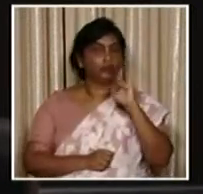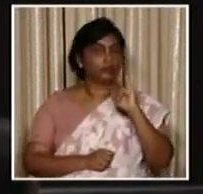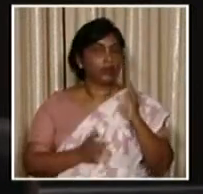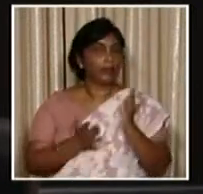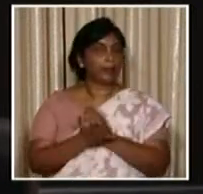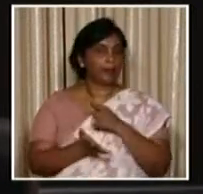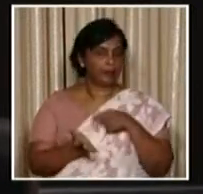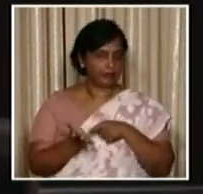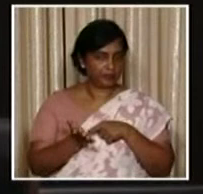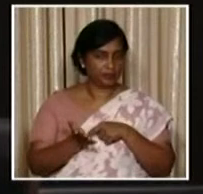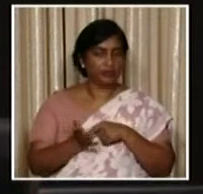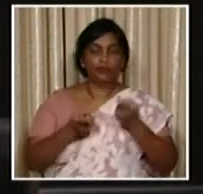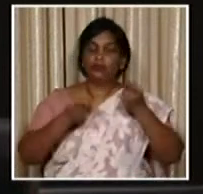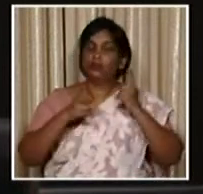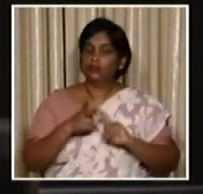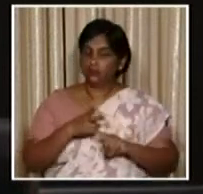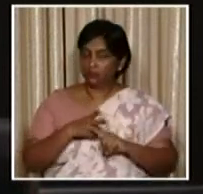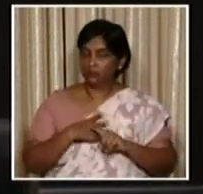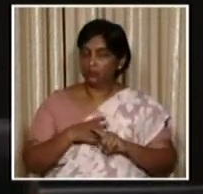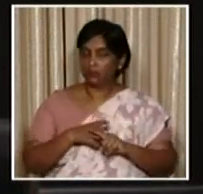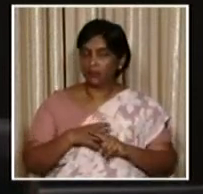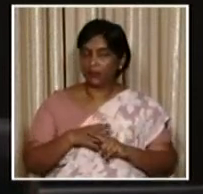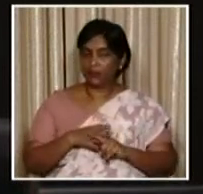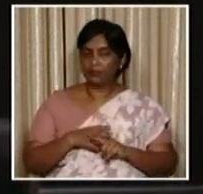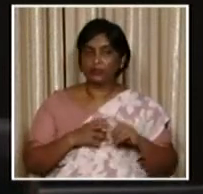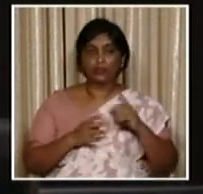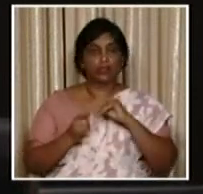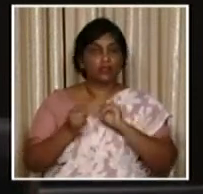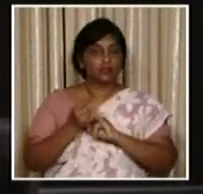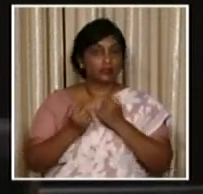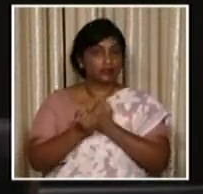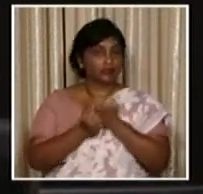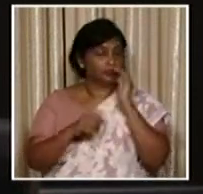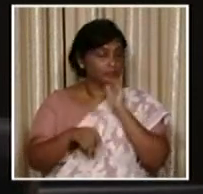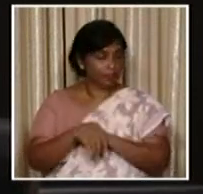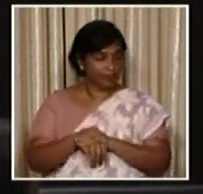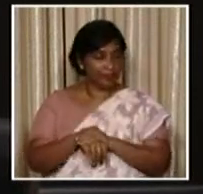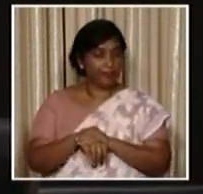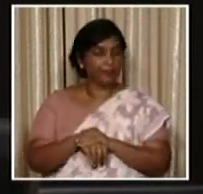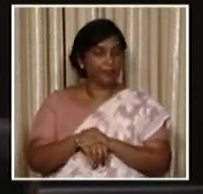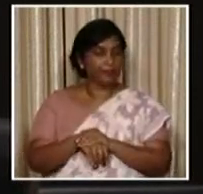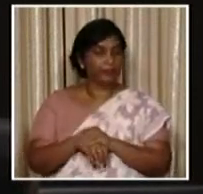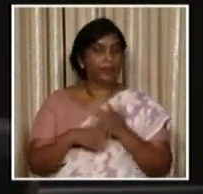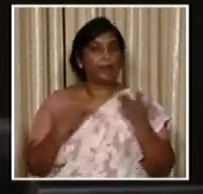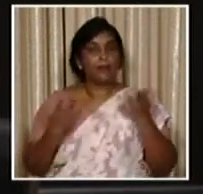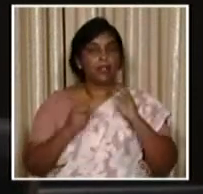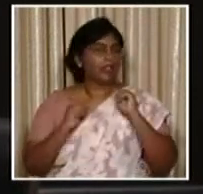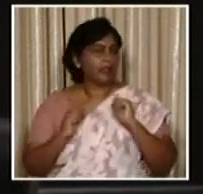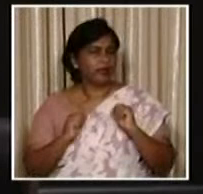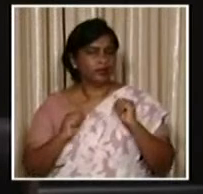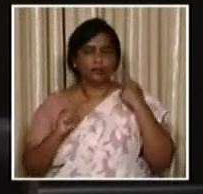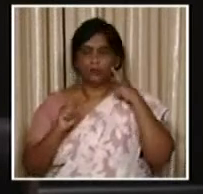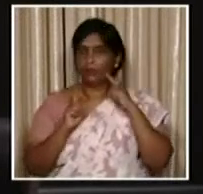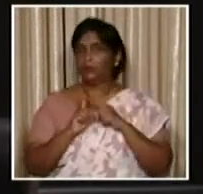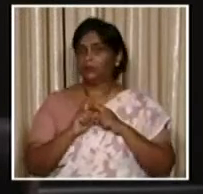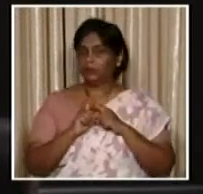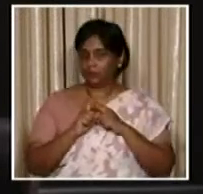වෙනි පිටුවේ තියෙනවා ඊළඟට සහරාන්ව අත්අඩංගුවට ගන්න බැරුව ගියේ ඇයි කියන